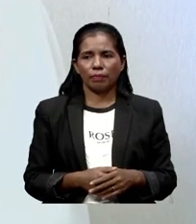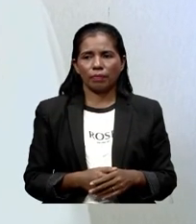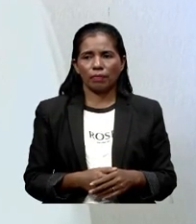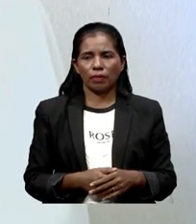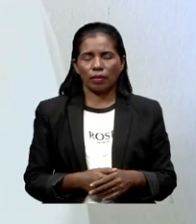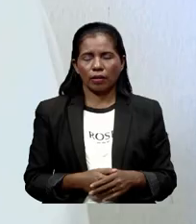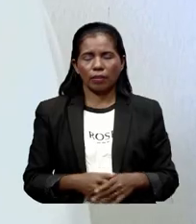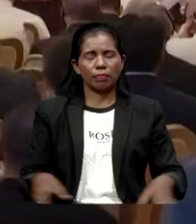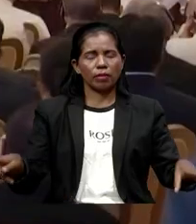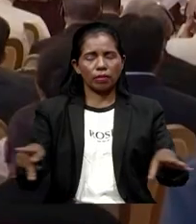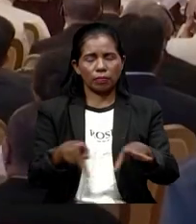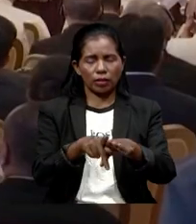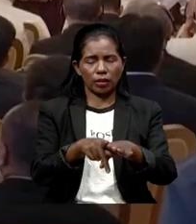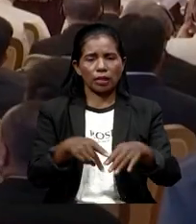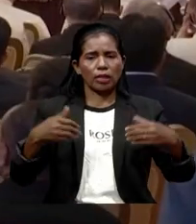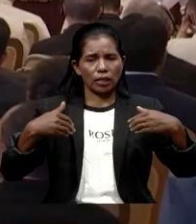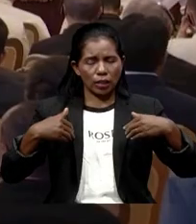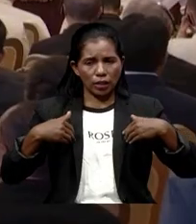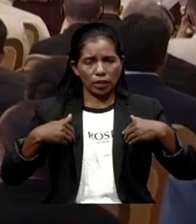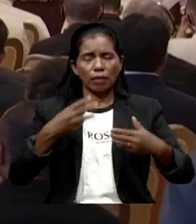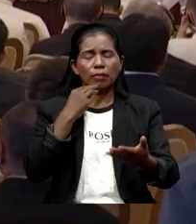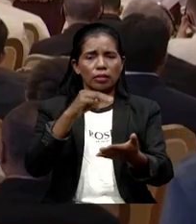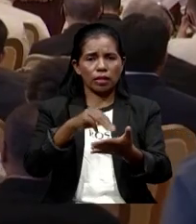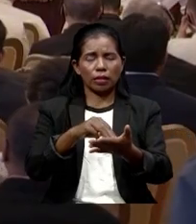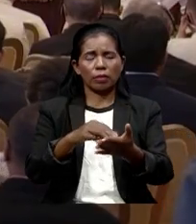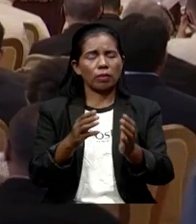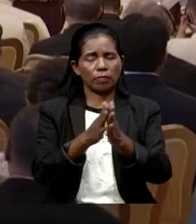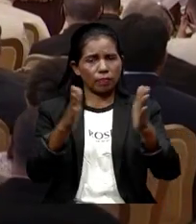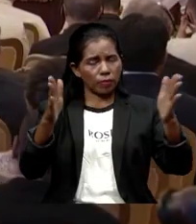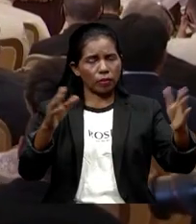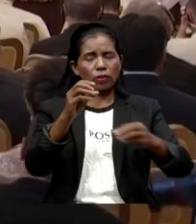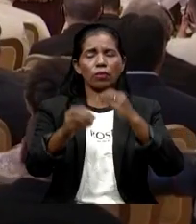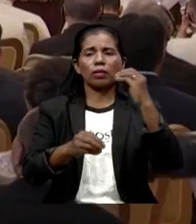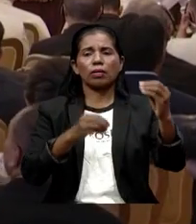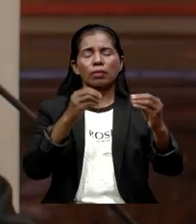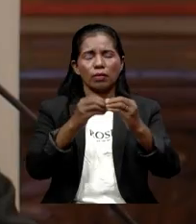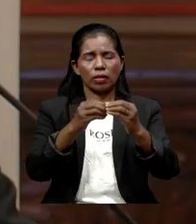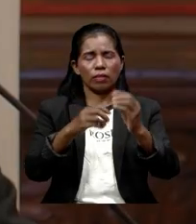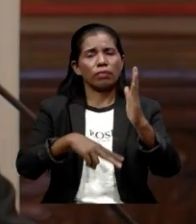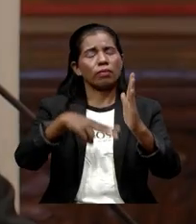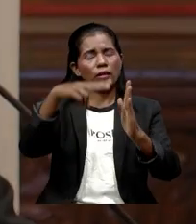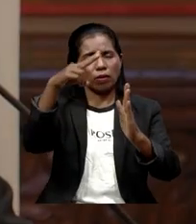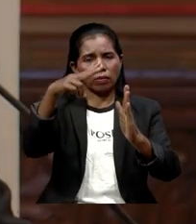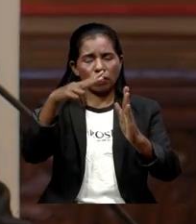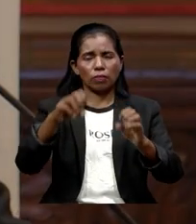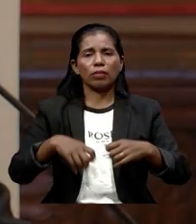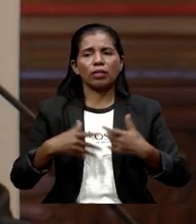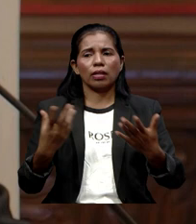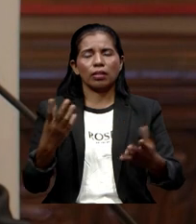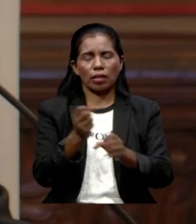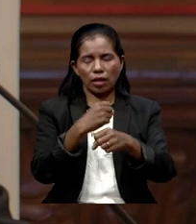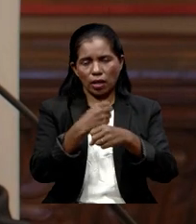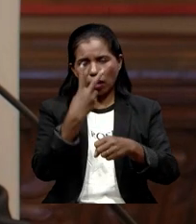Kunjungan ini memiliki pesan yang sangat kuat tentang arti pentingnya merayakan